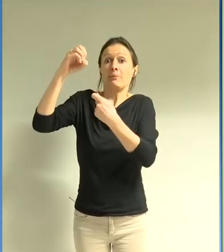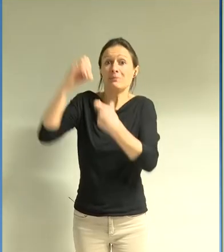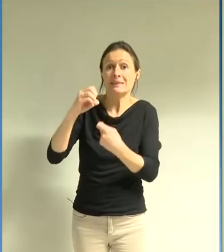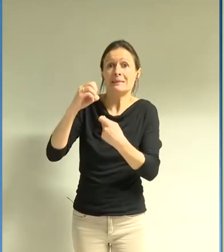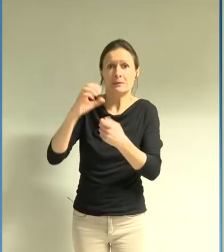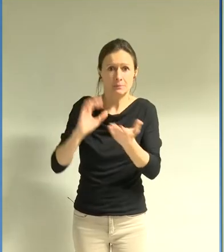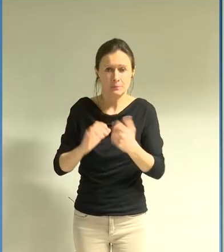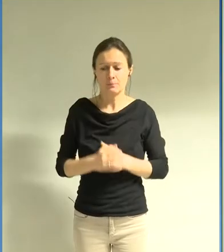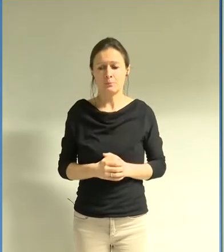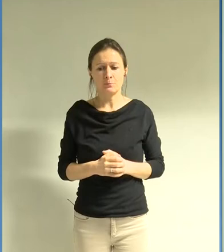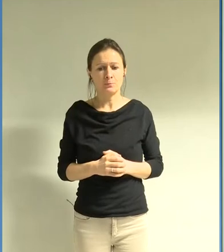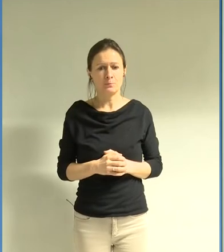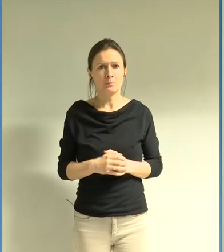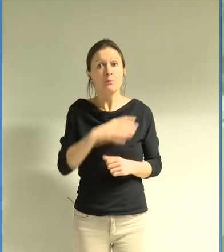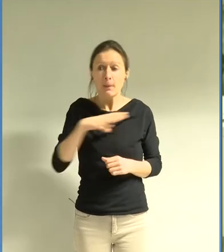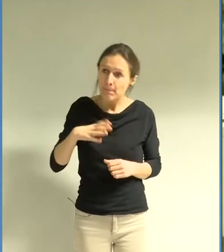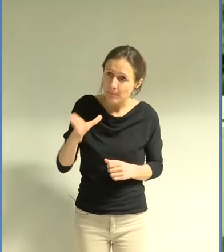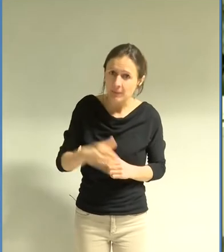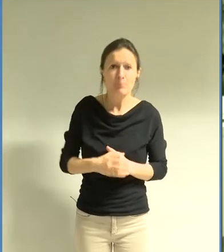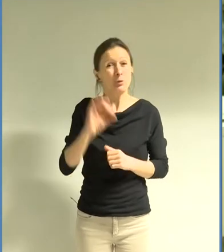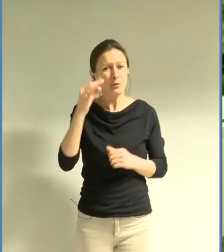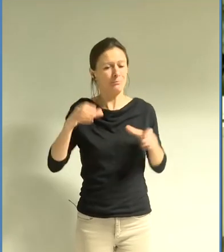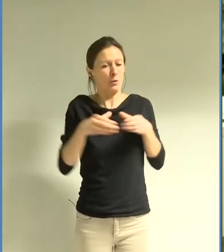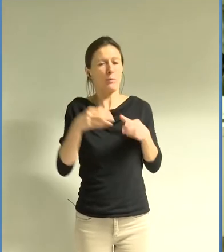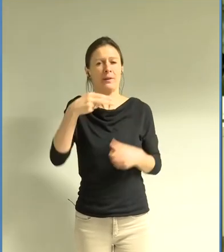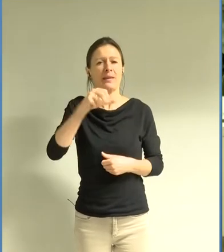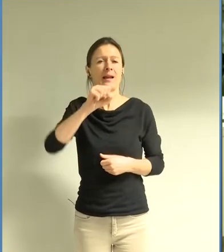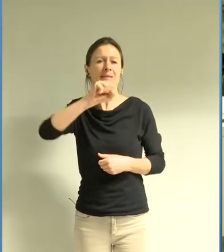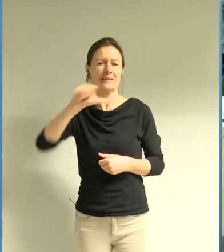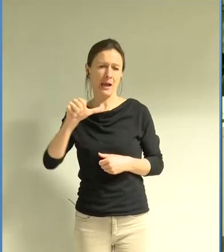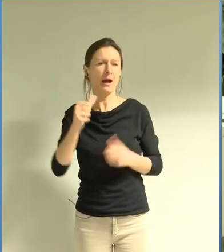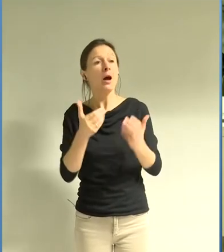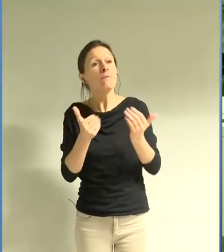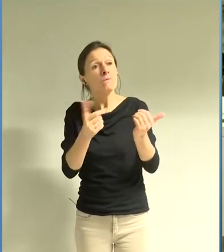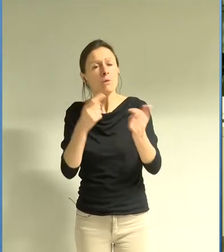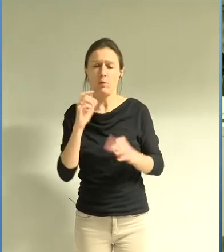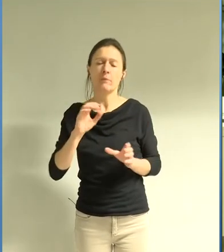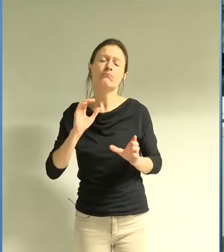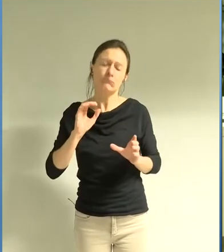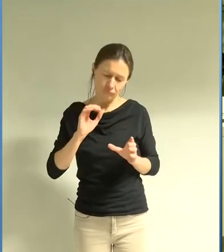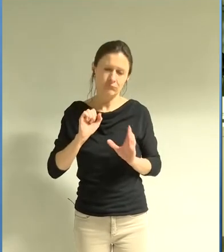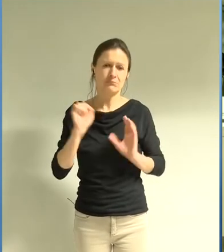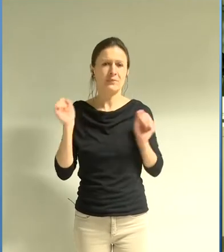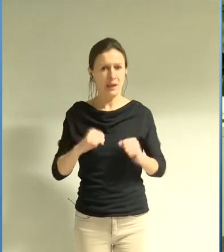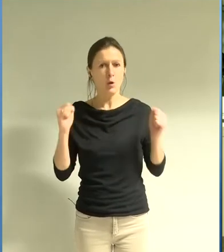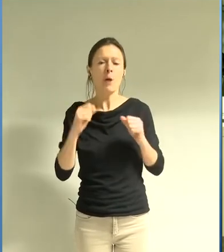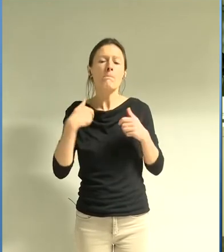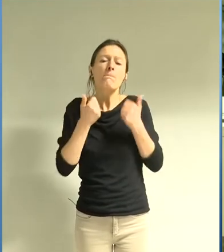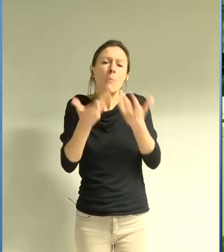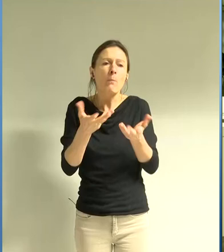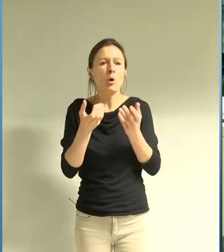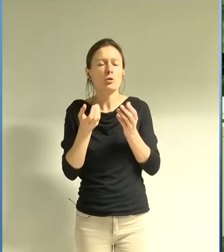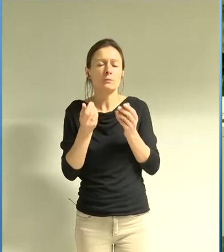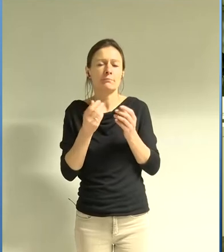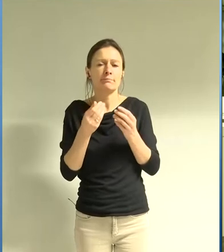juste pour dire que le haut le groupe nasa est favorable à ce voeu et avait proposé quelques modifications et ajouts aux jo veut que je vais